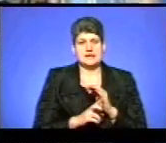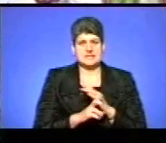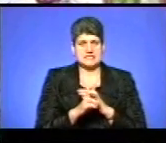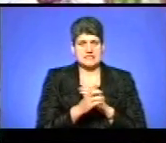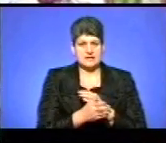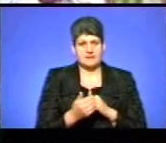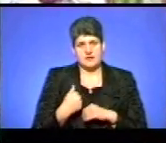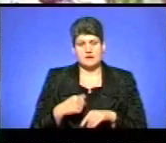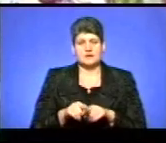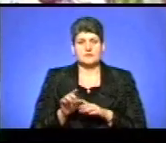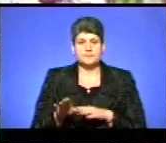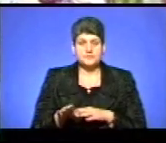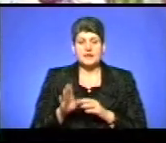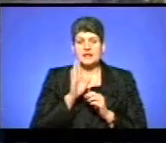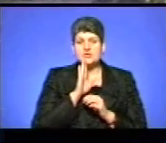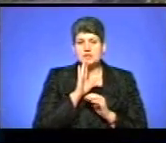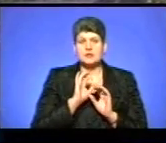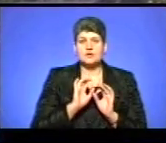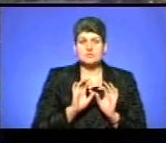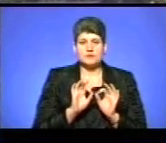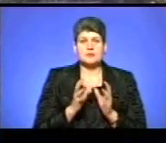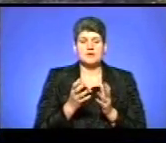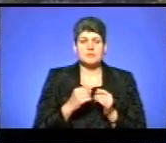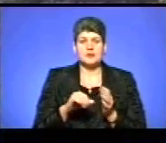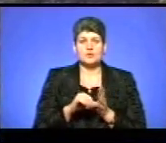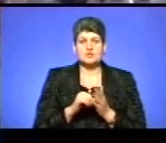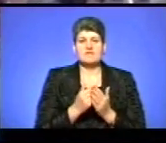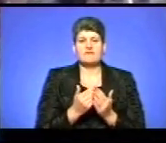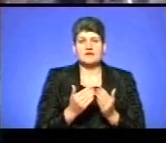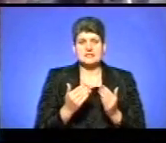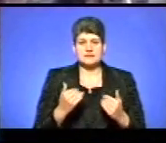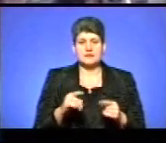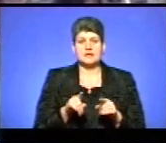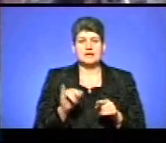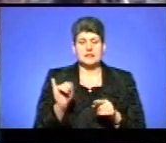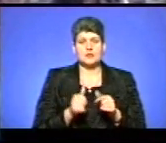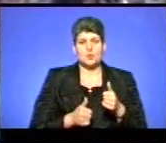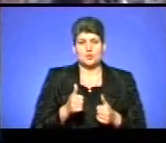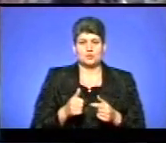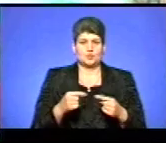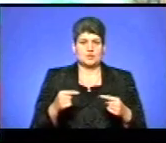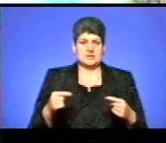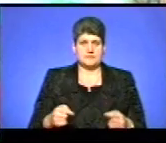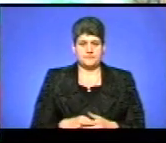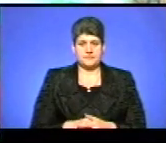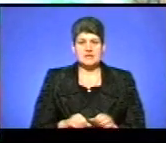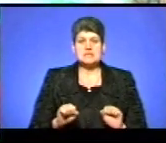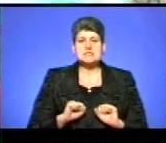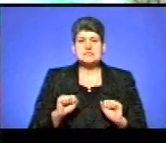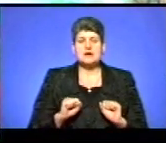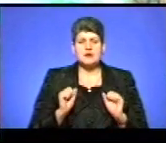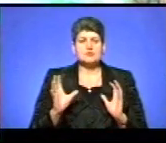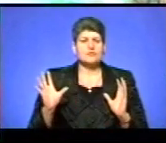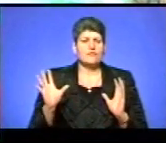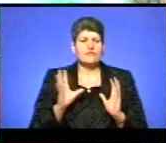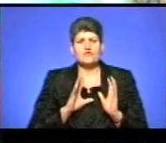і я. Жінка розповідає, бере участь у виставках та конкурсах. Стараюся все